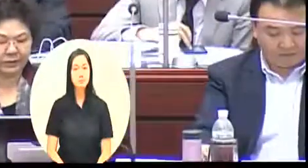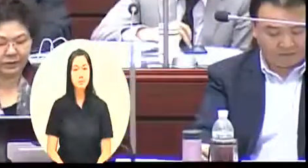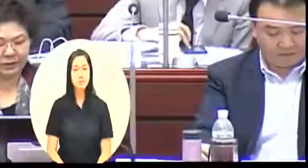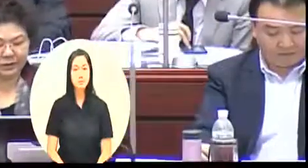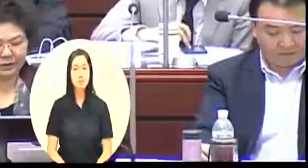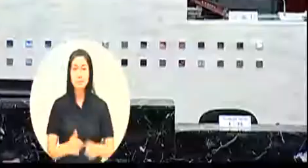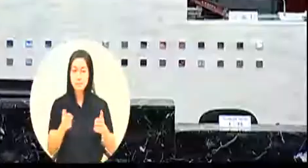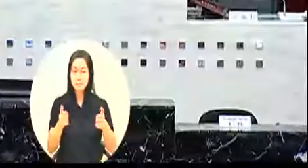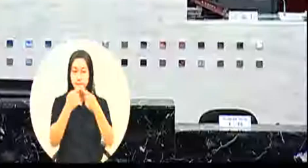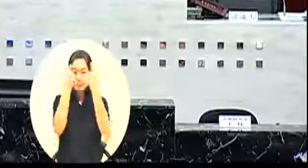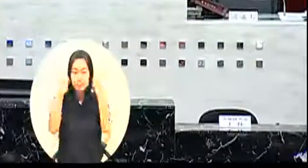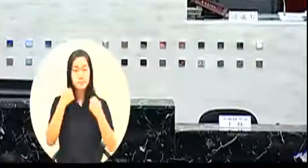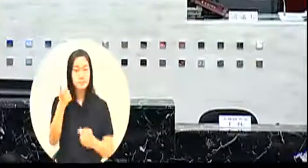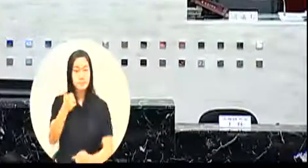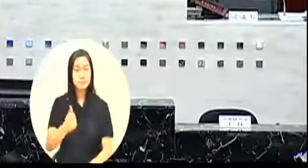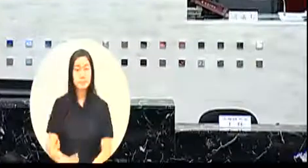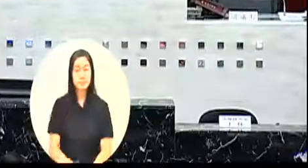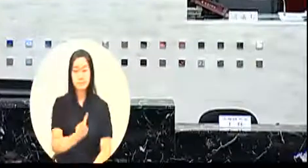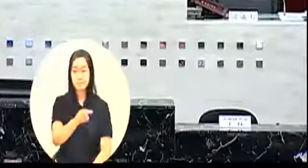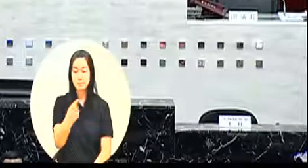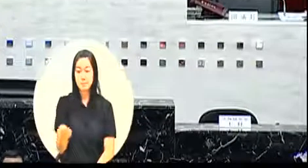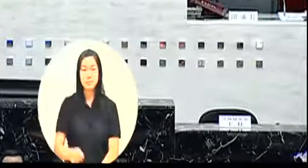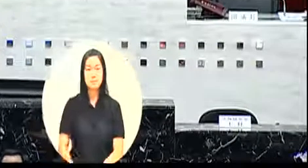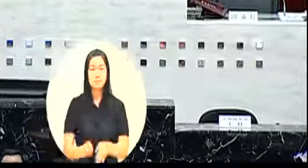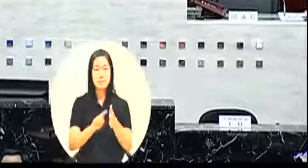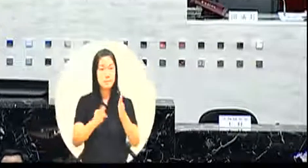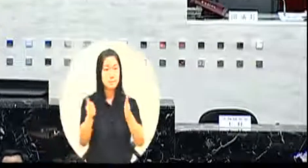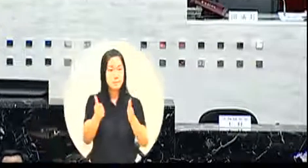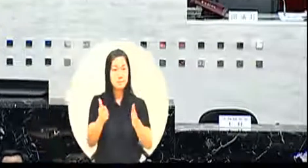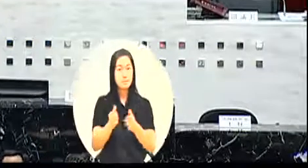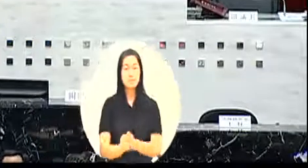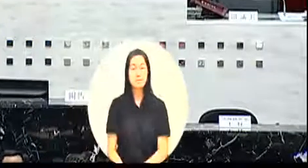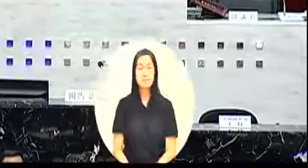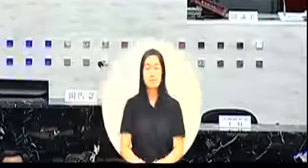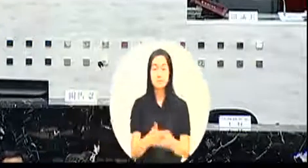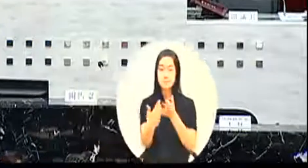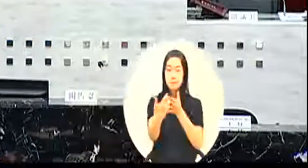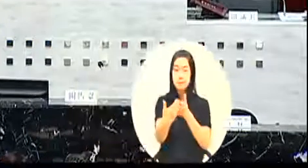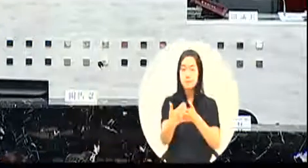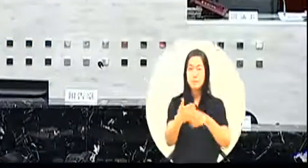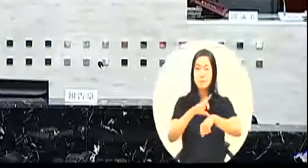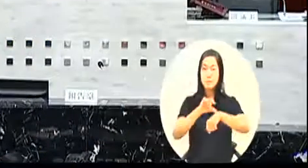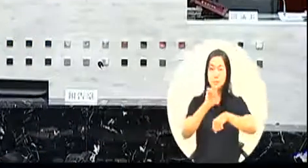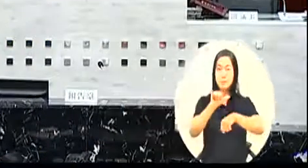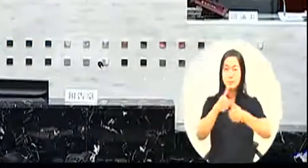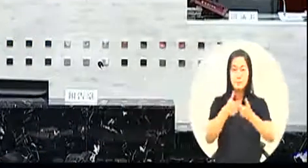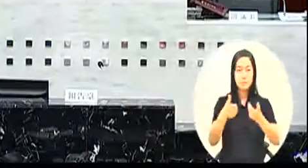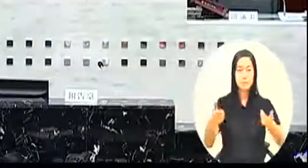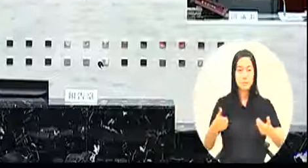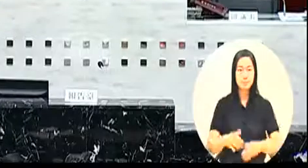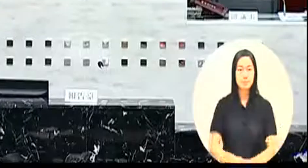谢谢周议员。接着请简焕中议员质询15分钟。